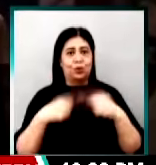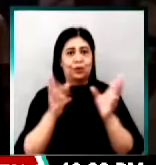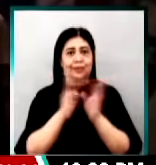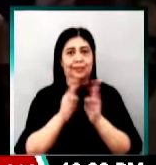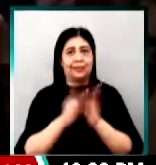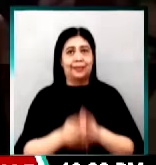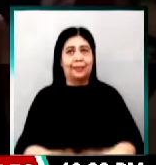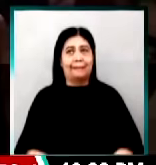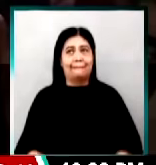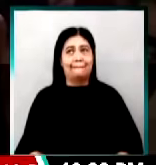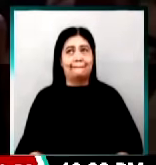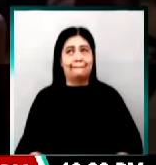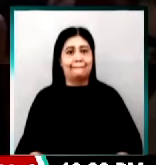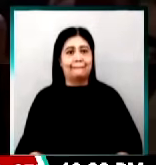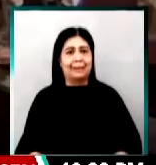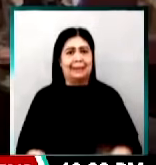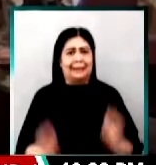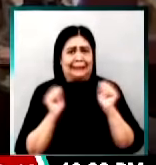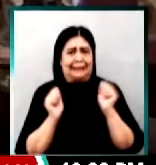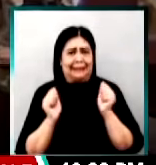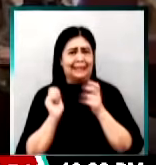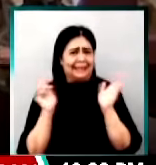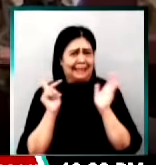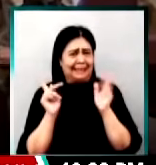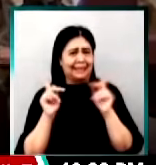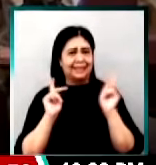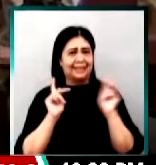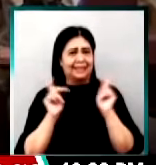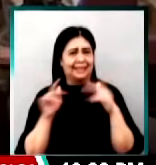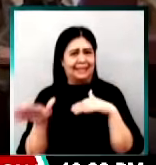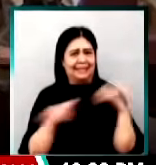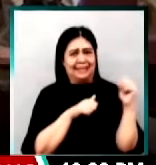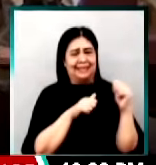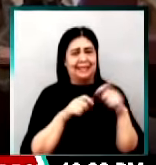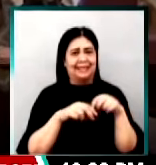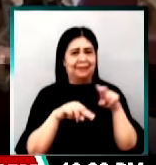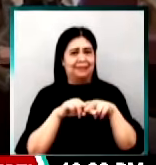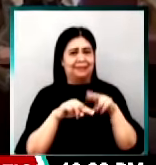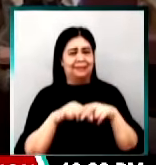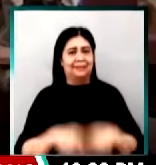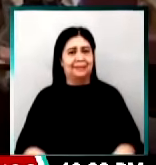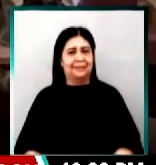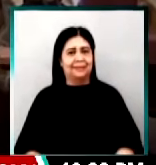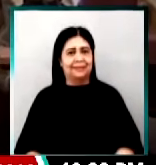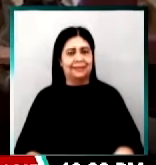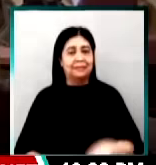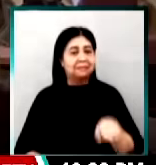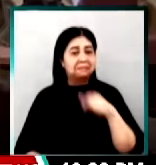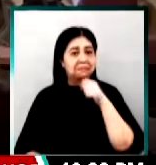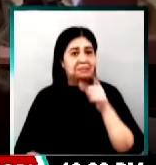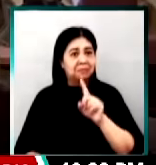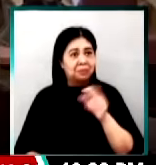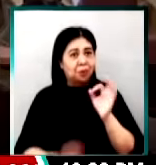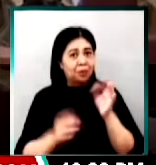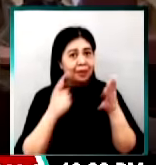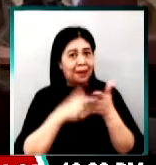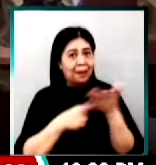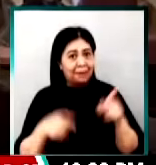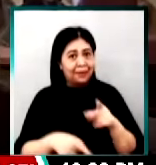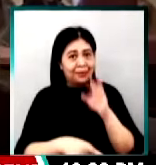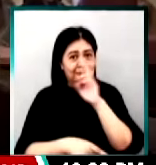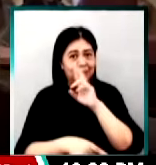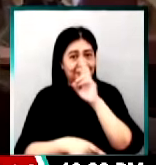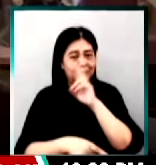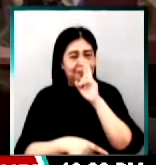May mga nagtilian at napatakbo papalayo sa kanilang upuan. Hindi sinabi sa ulat kung anong nangyari sa daga, pero natuloy rin